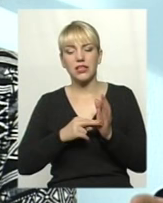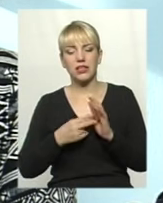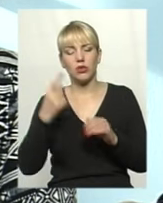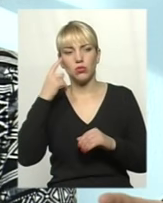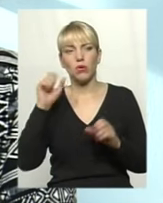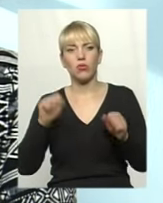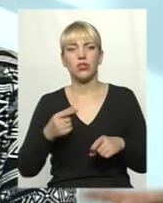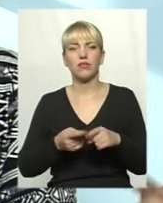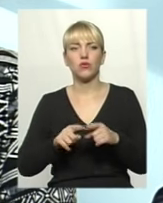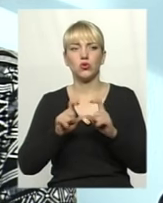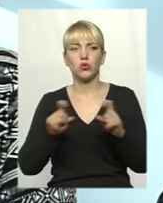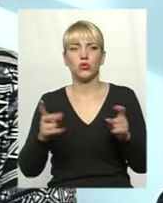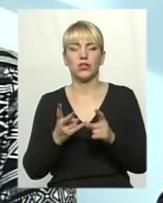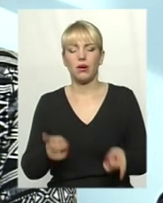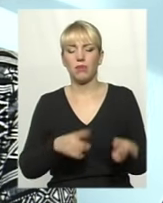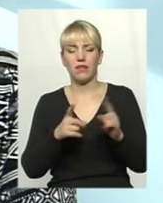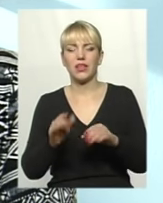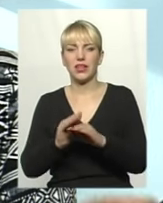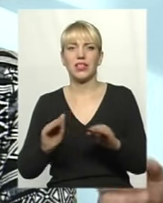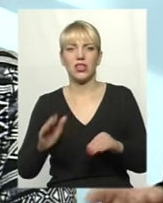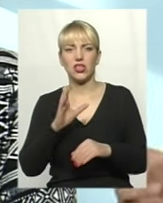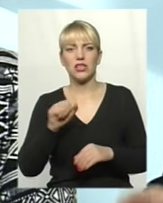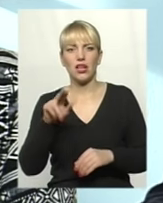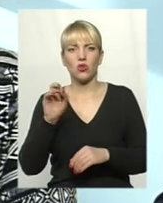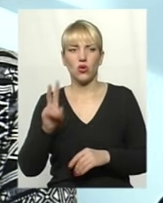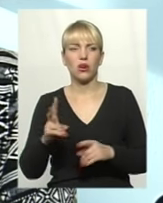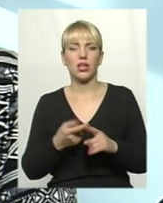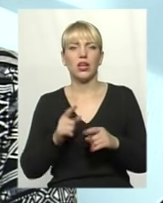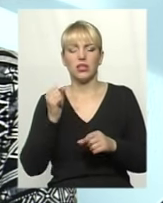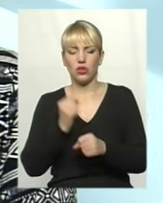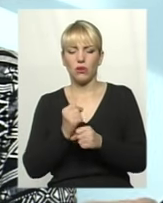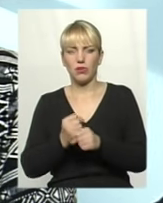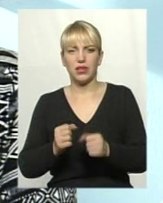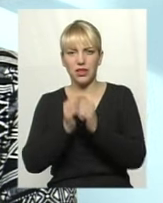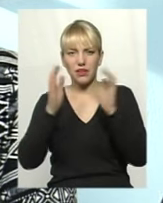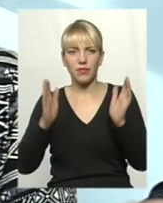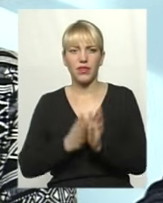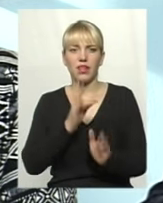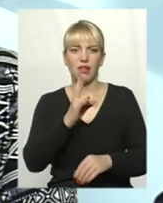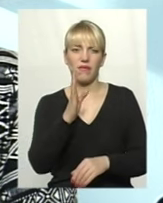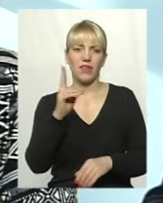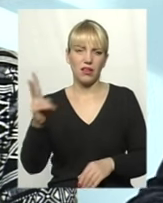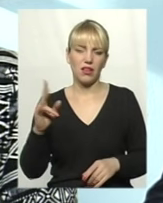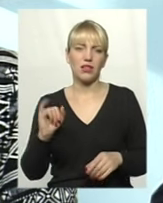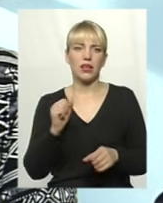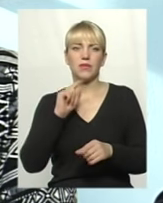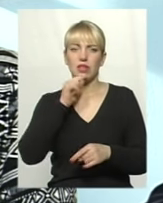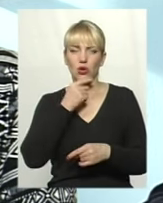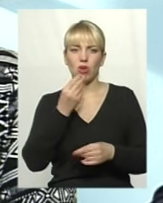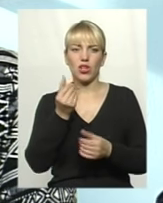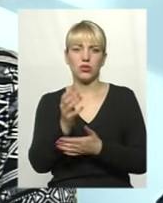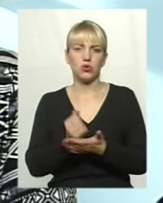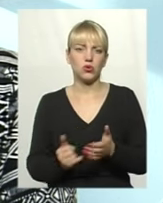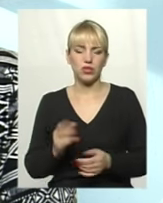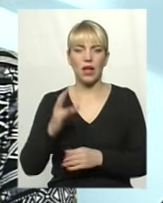в цю школу треба перевести дитячий садок, зробити міжшкільне навчально-виховне об'єднання, таким чином зекономивши ресурс на майбутнє,